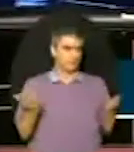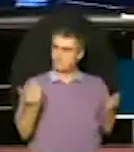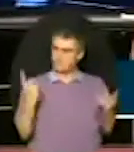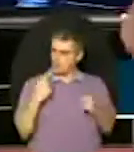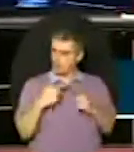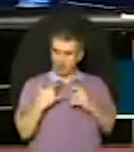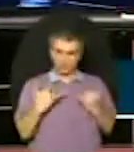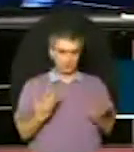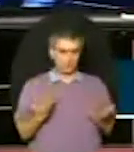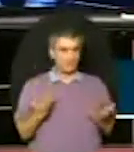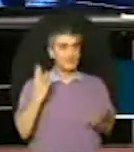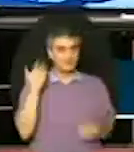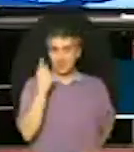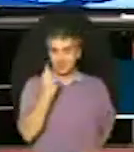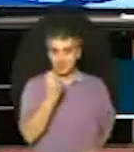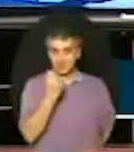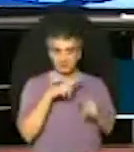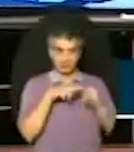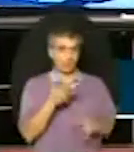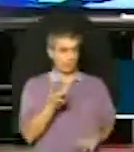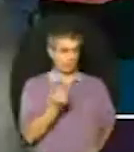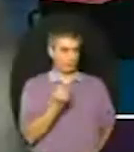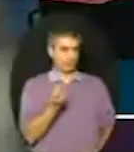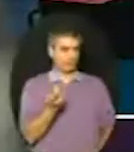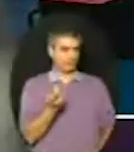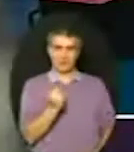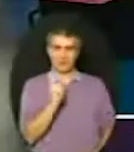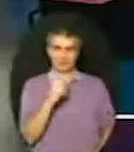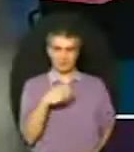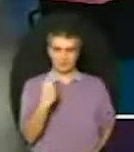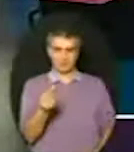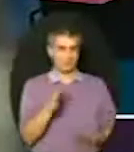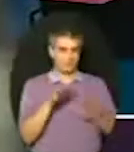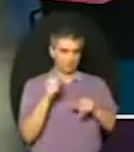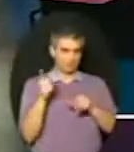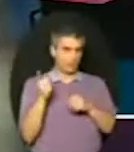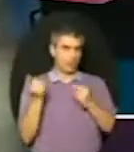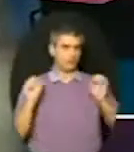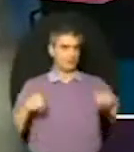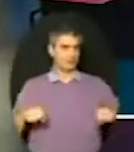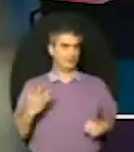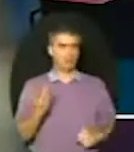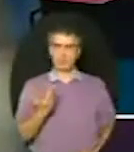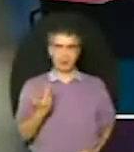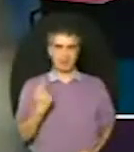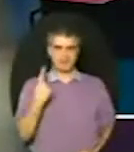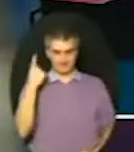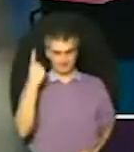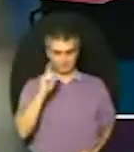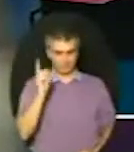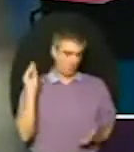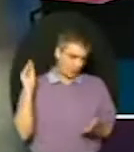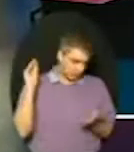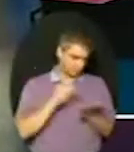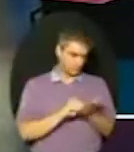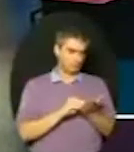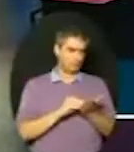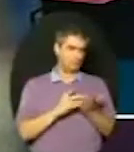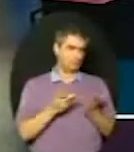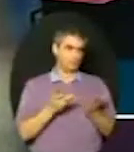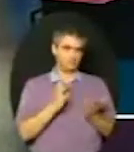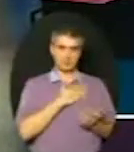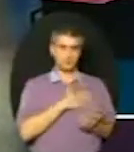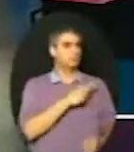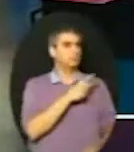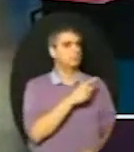כל השנה אם היה את העודפים האלה? למה לא? הממשלה ריבון. למה הם בעצמם לא שמו את הדברים? מה שהם